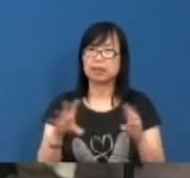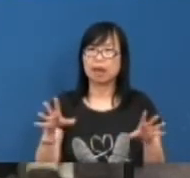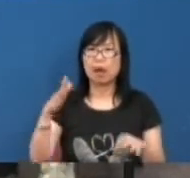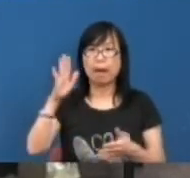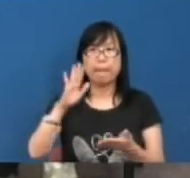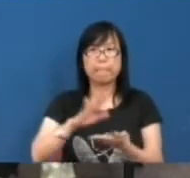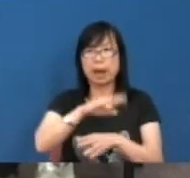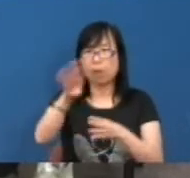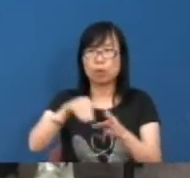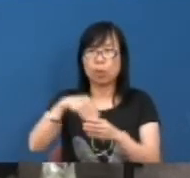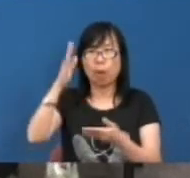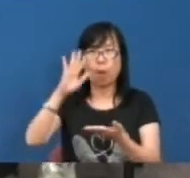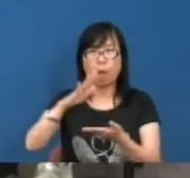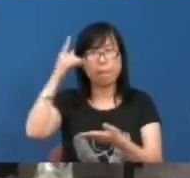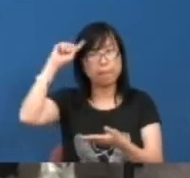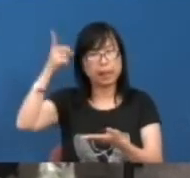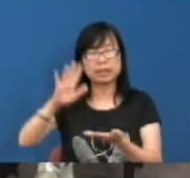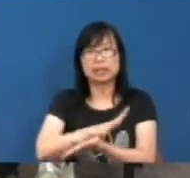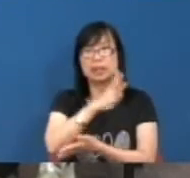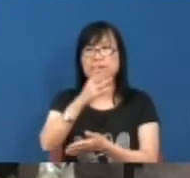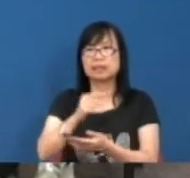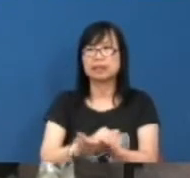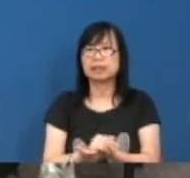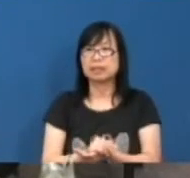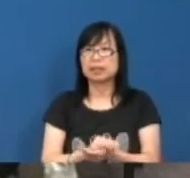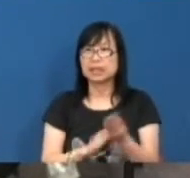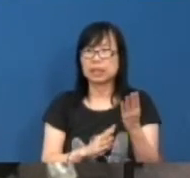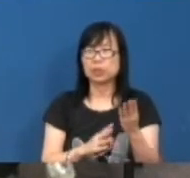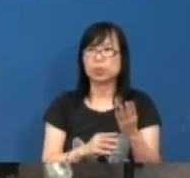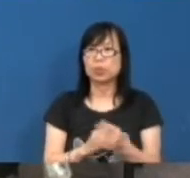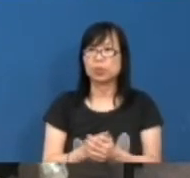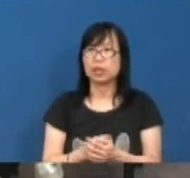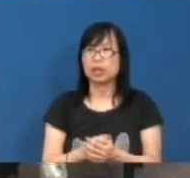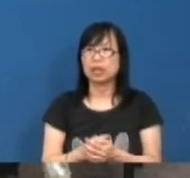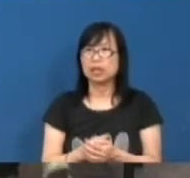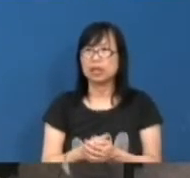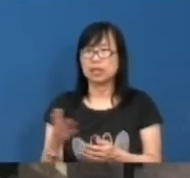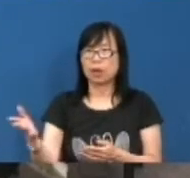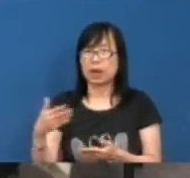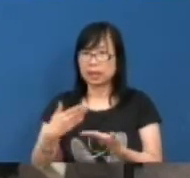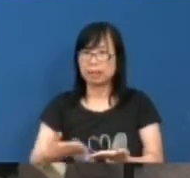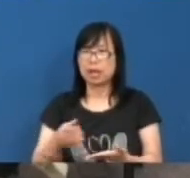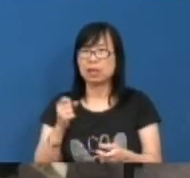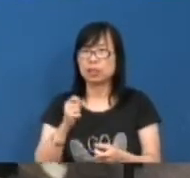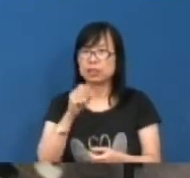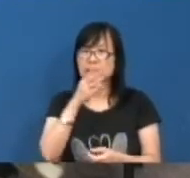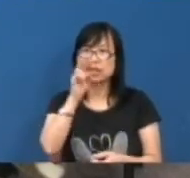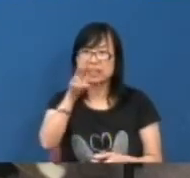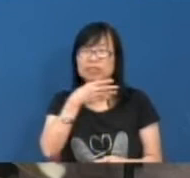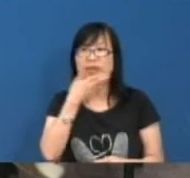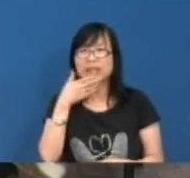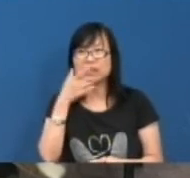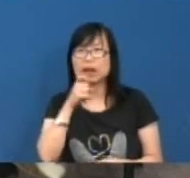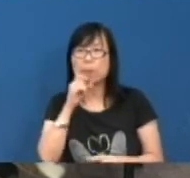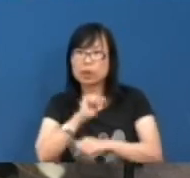年2012年3月先滿18歲嘅青年人喎。咁我今日咧喺地區做嘢嘅時候咧，見到個後生仔，我就問你